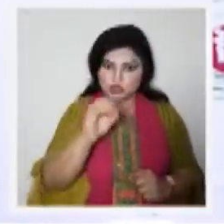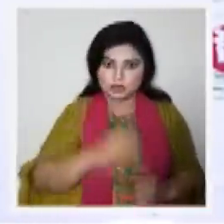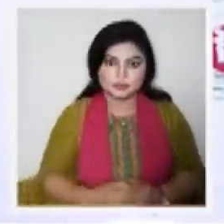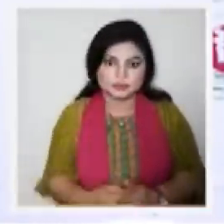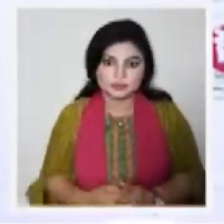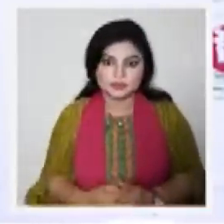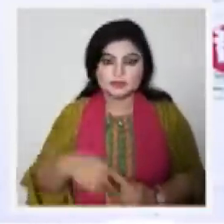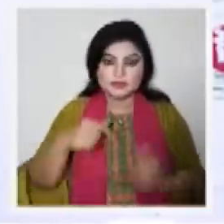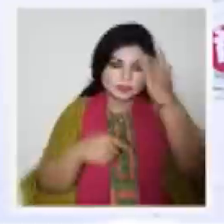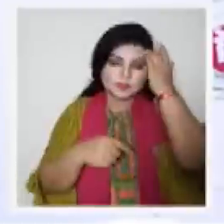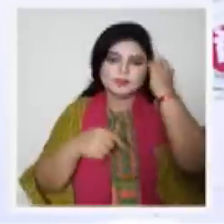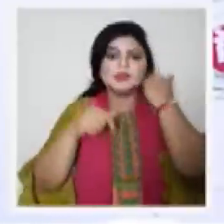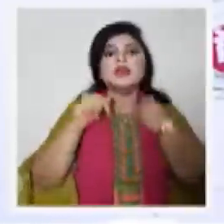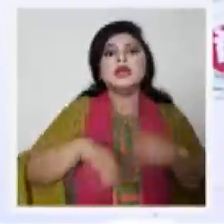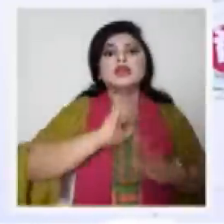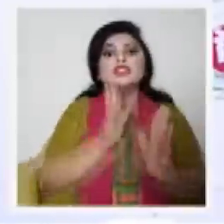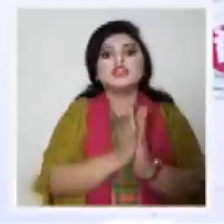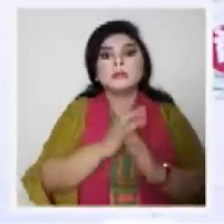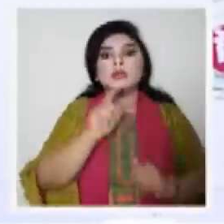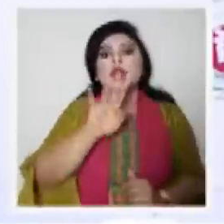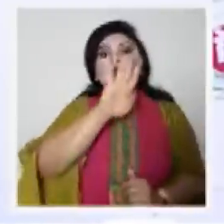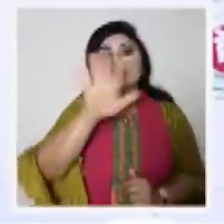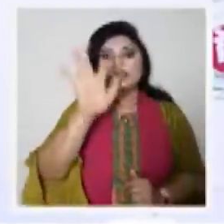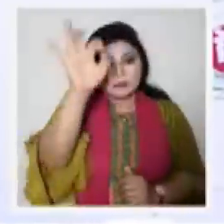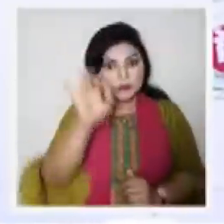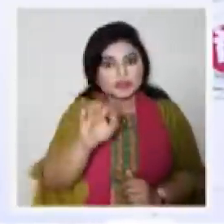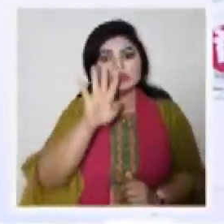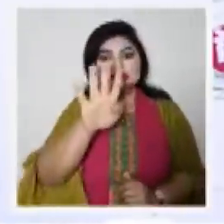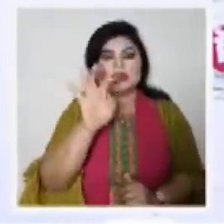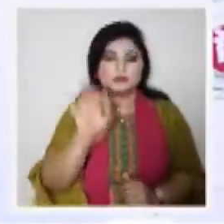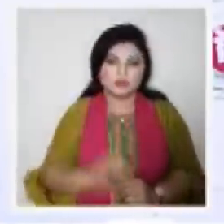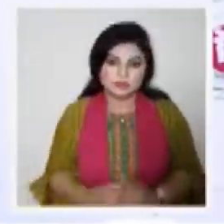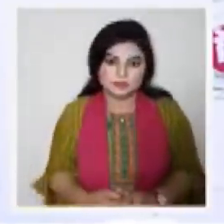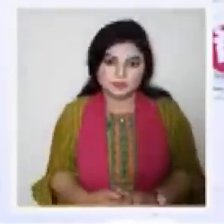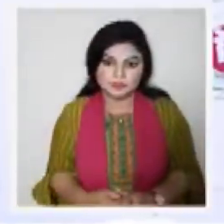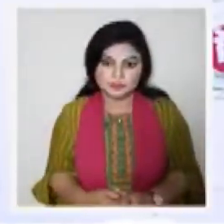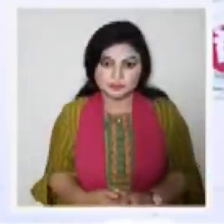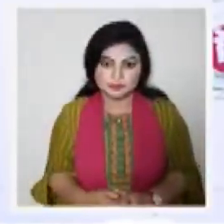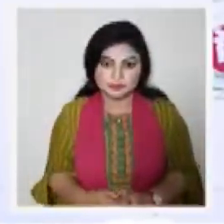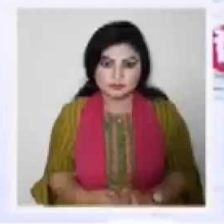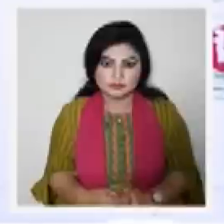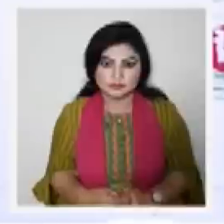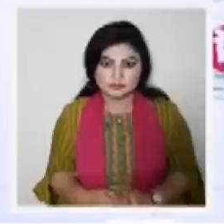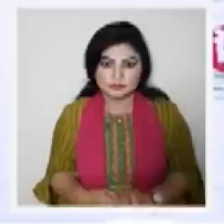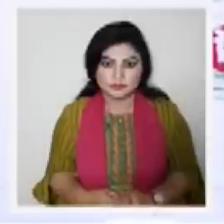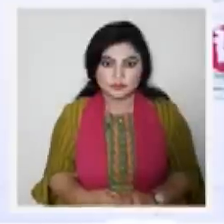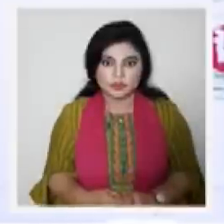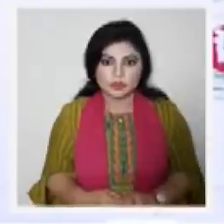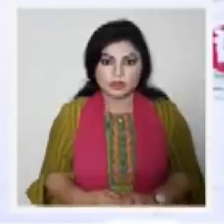51-60 বছর 837 জন, 29.12%, এবং 60-ঊর্ধ্ব 1,306 জন,